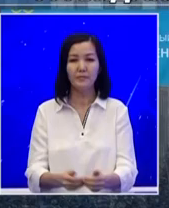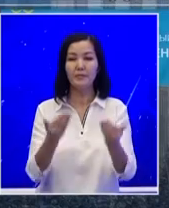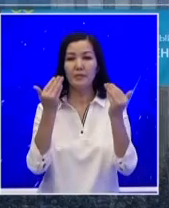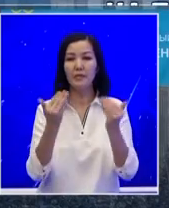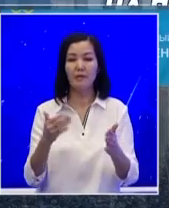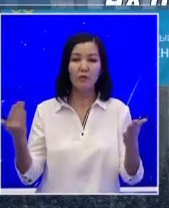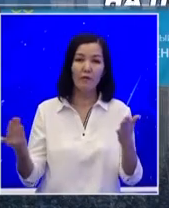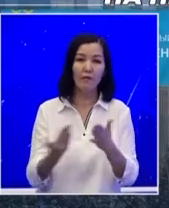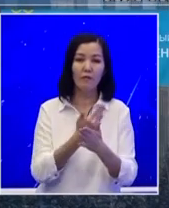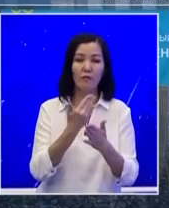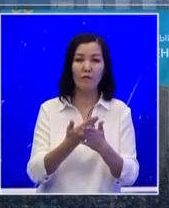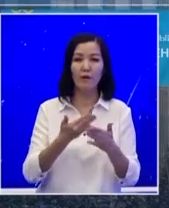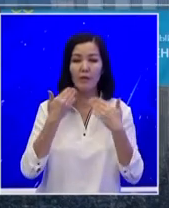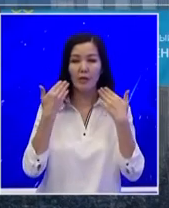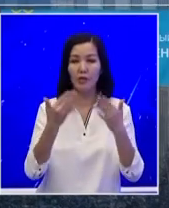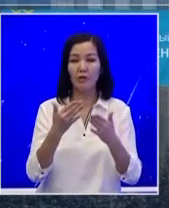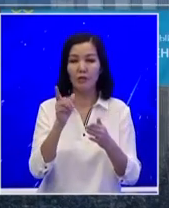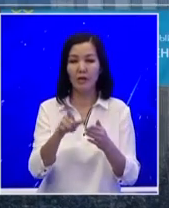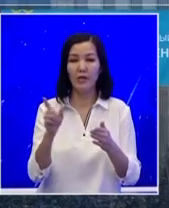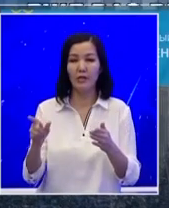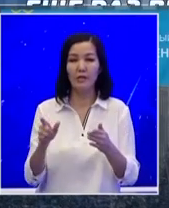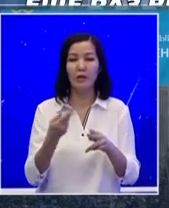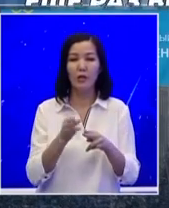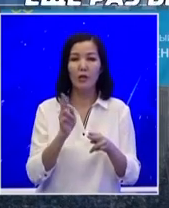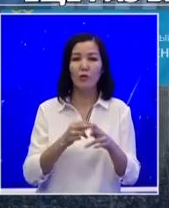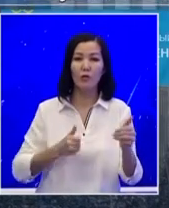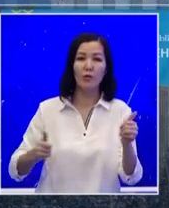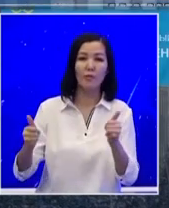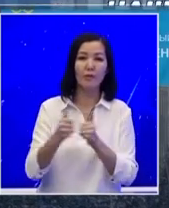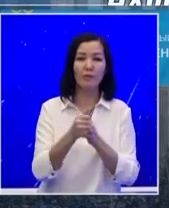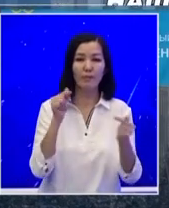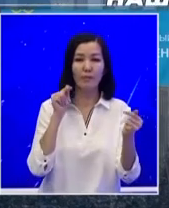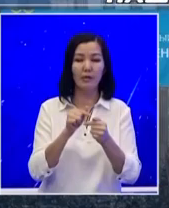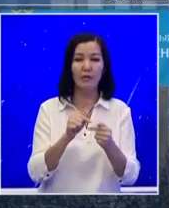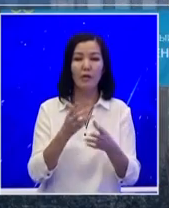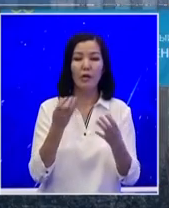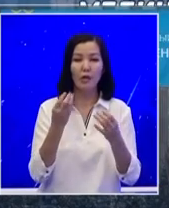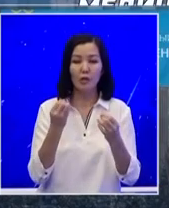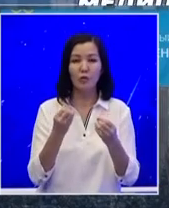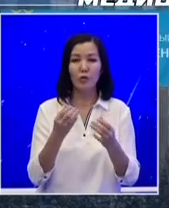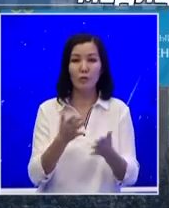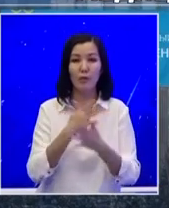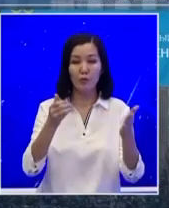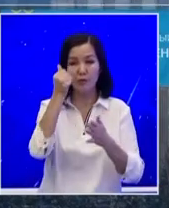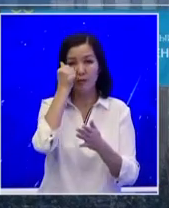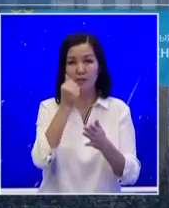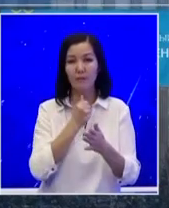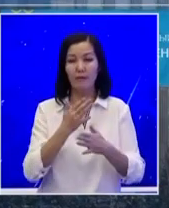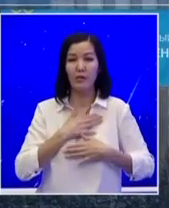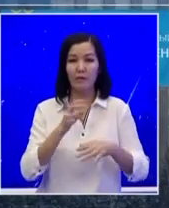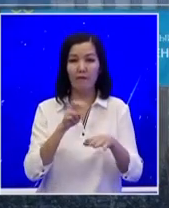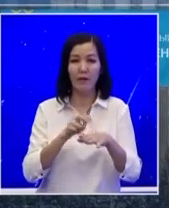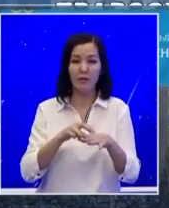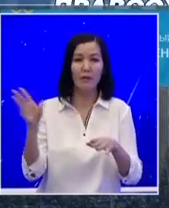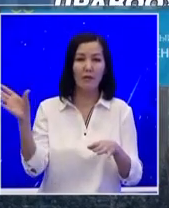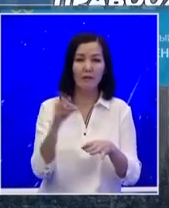Сегодня вновь обращаюсь к гражданам, которые находятся на передовой борьбы с пандемией. Еще раз выражаю благодарность нашим врачам и